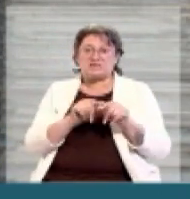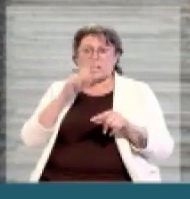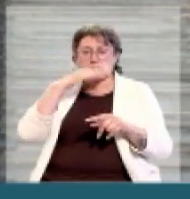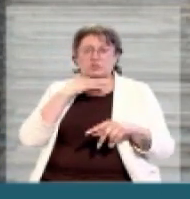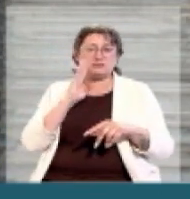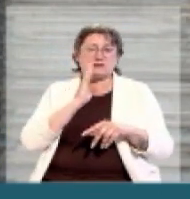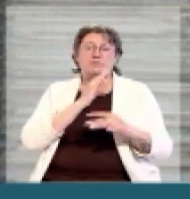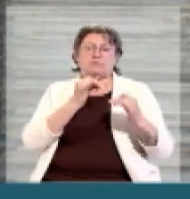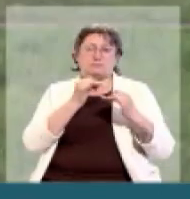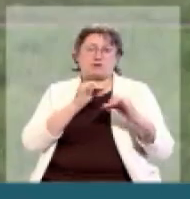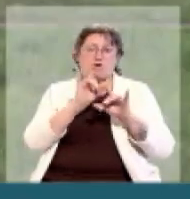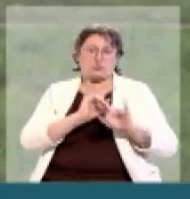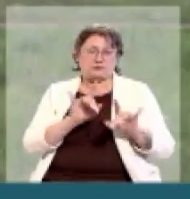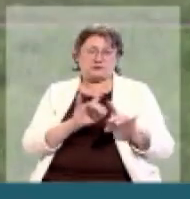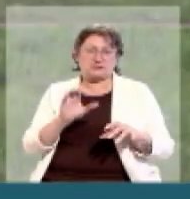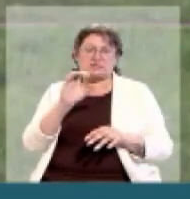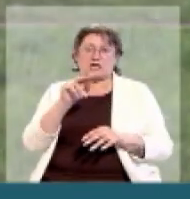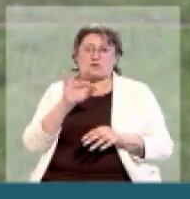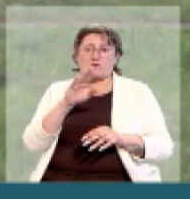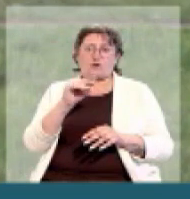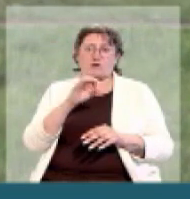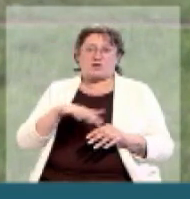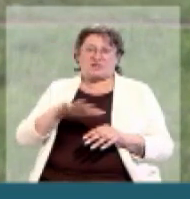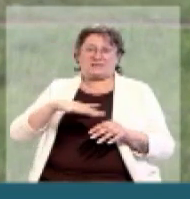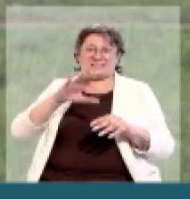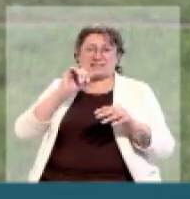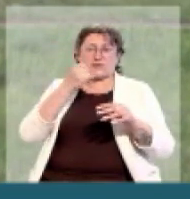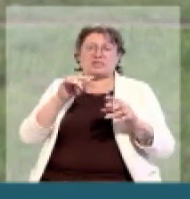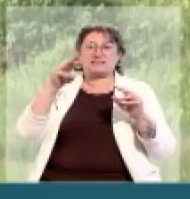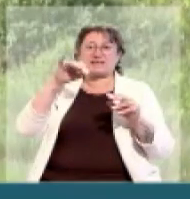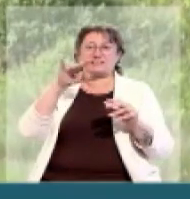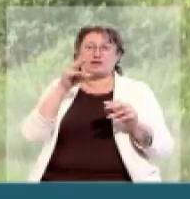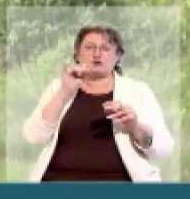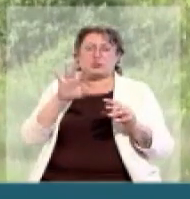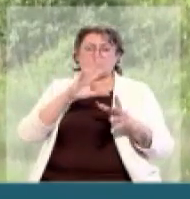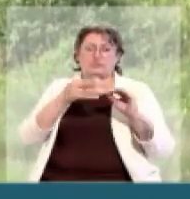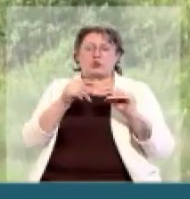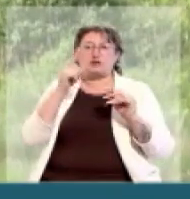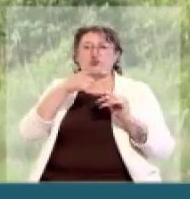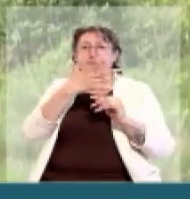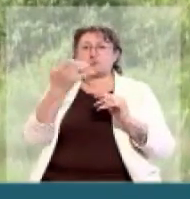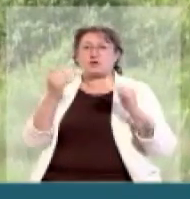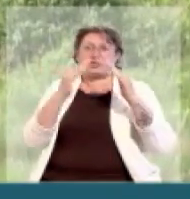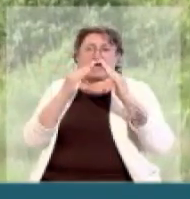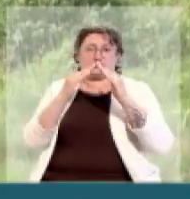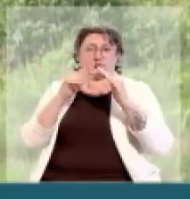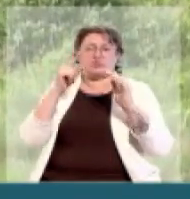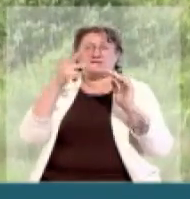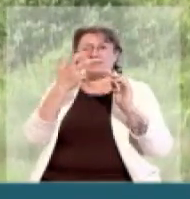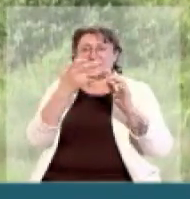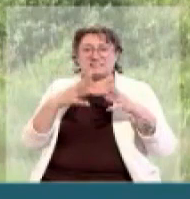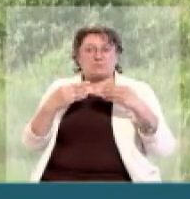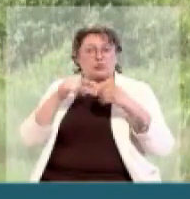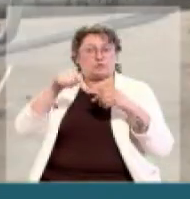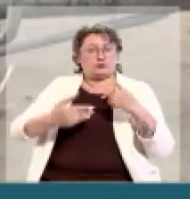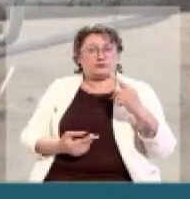проведена профилактическая беседа. В садовом товариществе «Текстильщик» всего 1500 дач. Более 300 семей